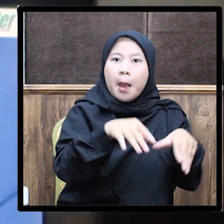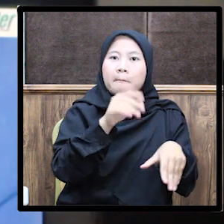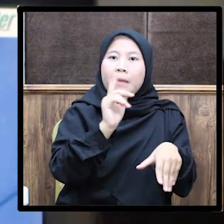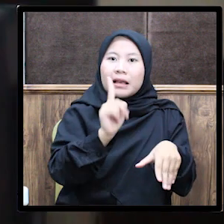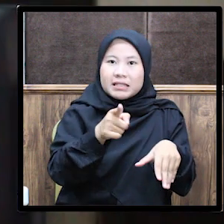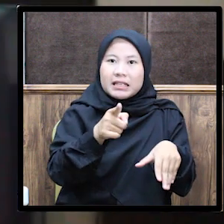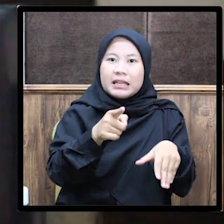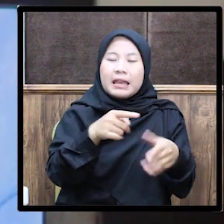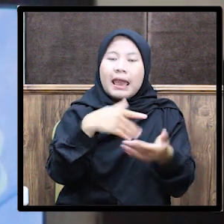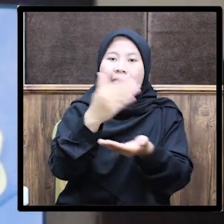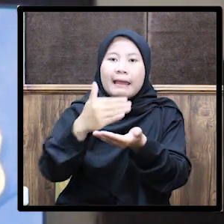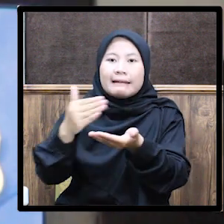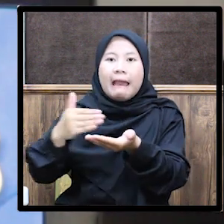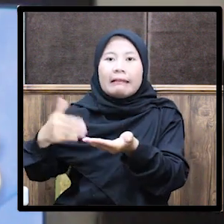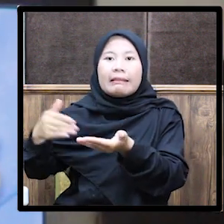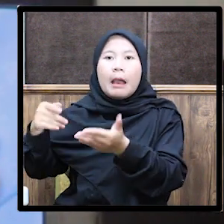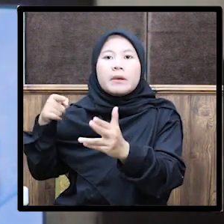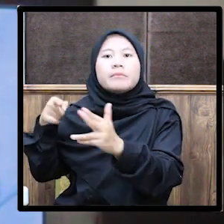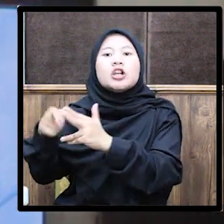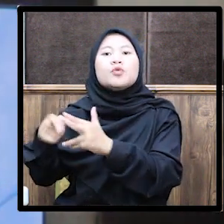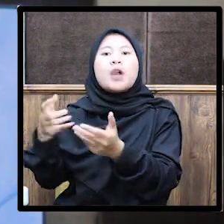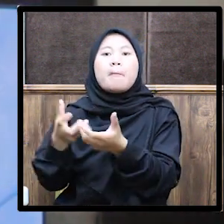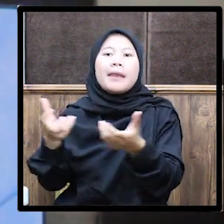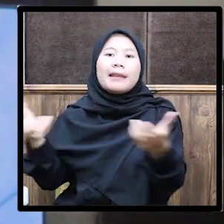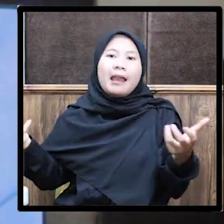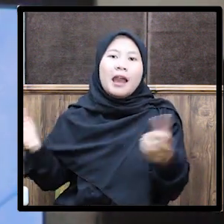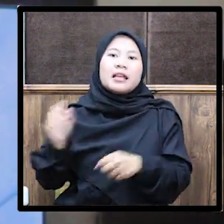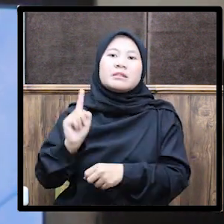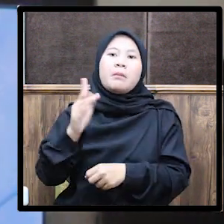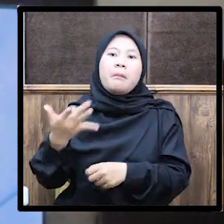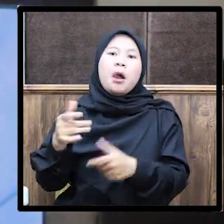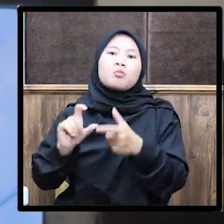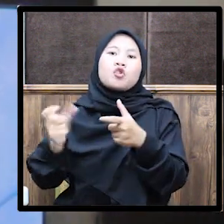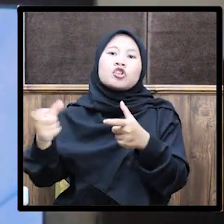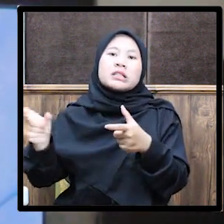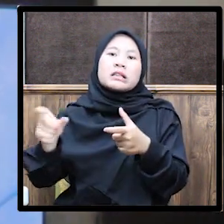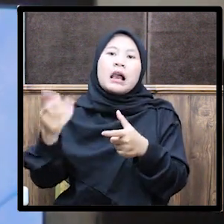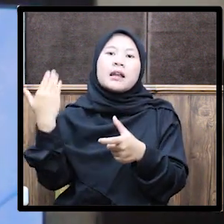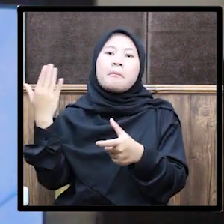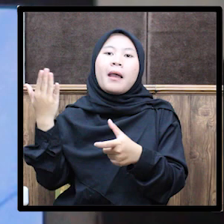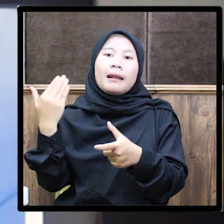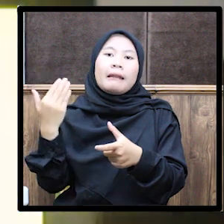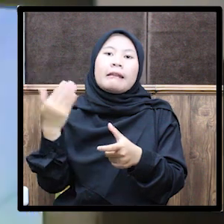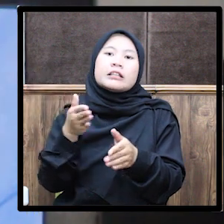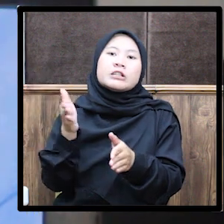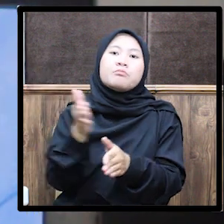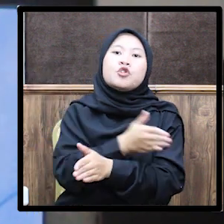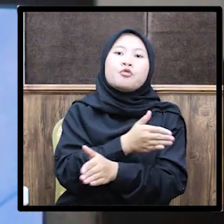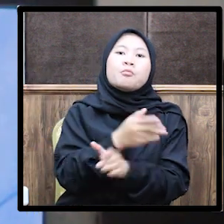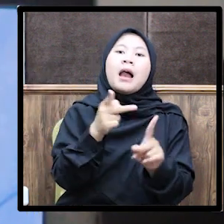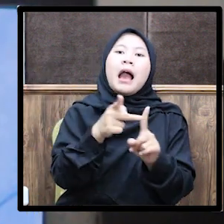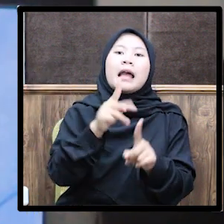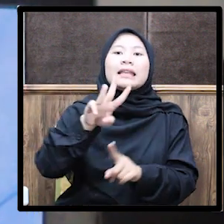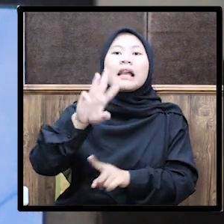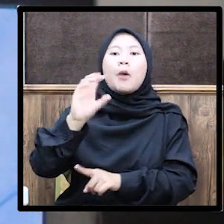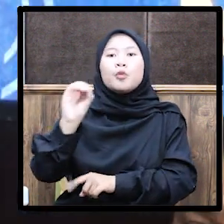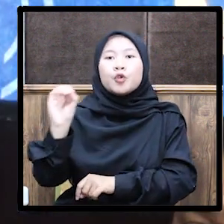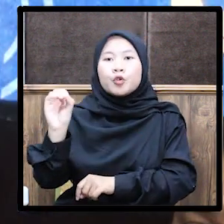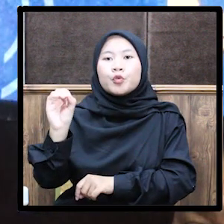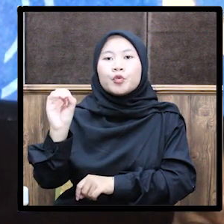pastikan. Karena kalau proses pindah memilih itu kan sudah hamil 30 kemarin. Masih hamil 7 tapi dengan 4